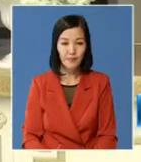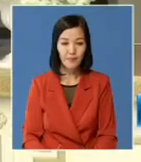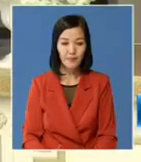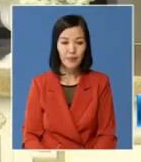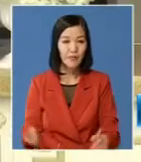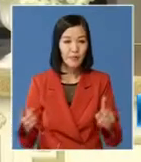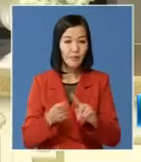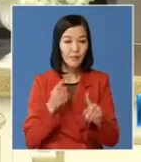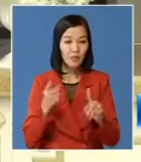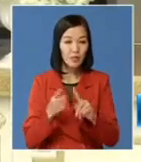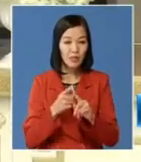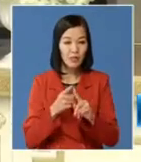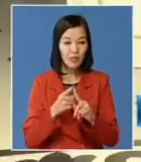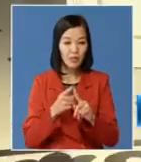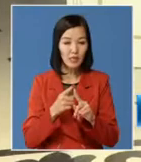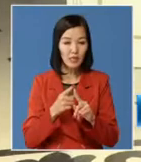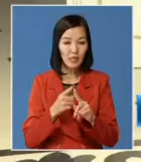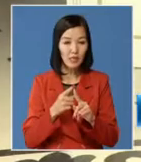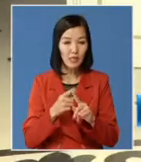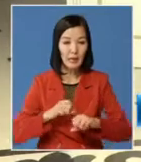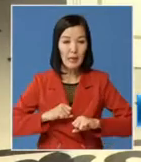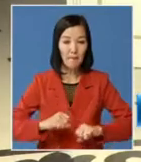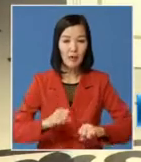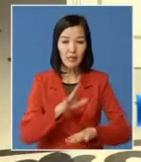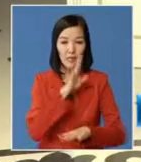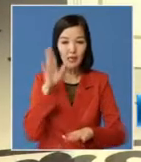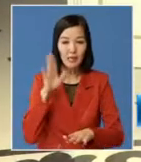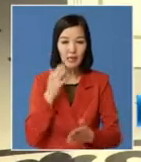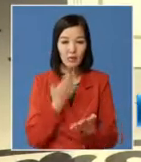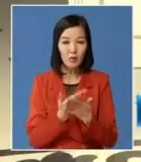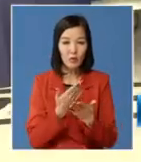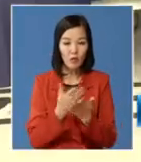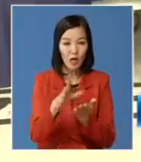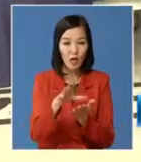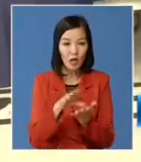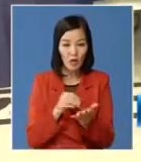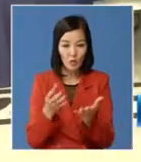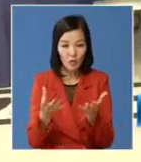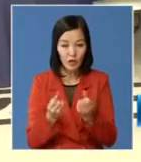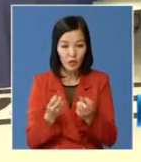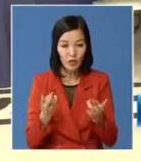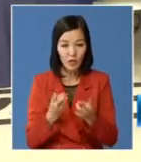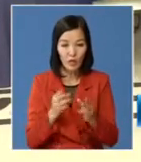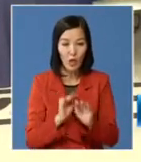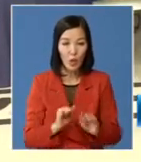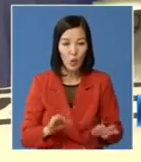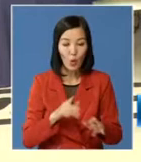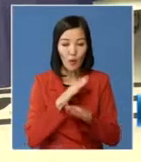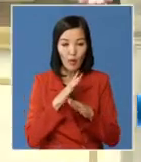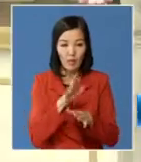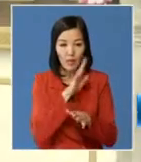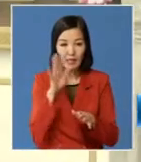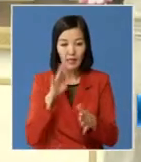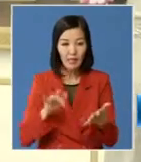Алғаш рет қалыңдық көйлегін киген қыздар мына батыр аналардан да үлгі алуы тиіс. Байлығын балам деп өмір сүрген көп балалы аналарға